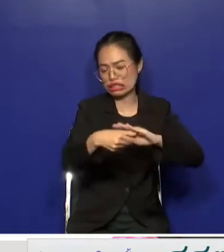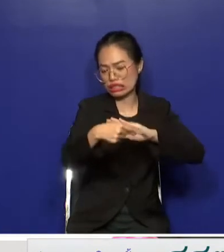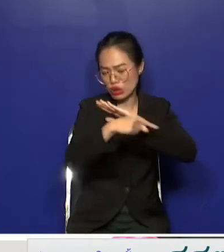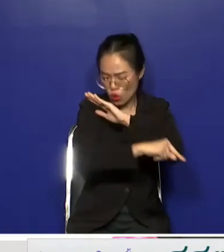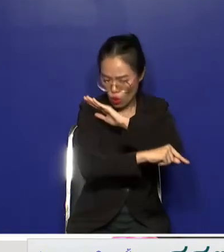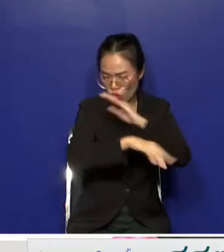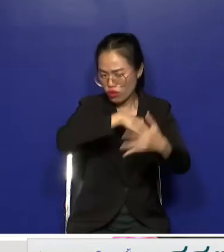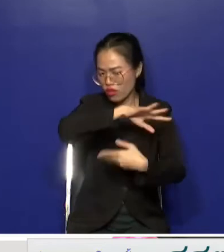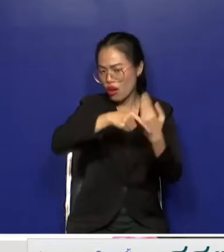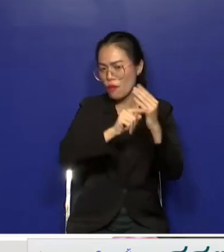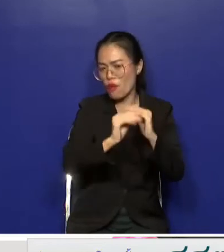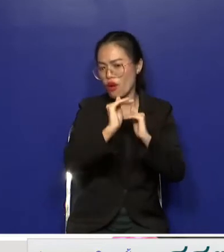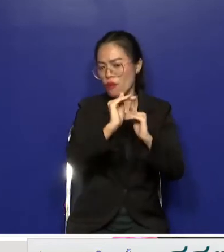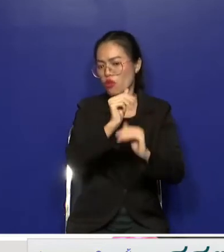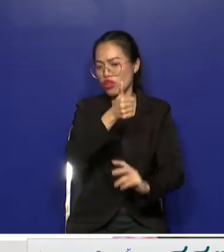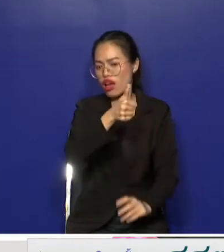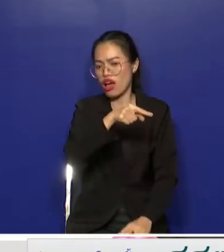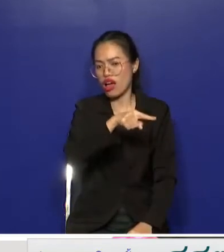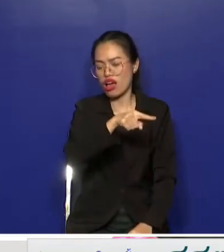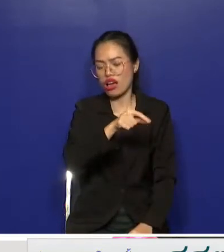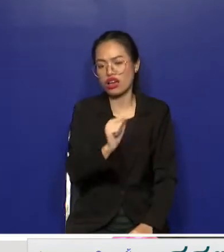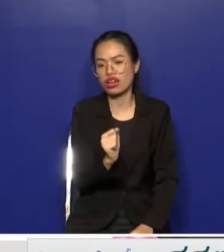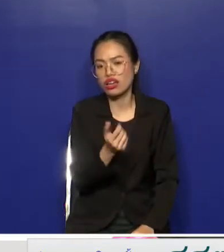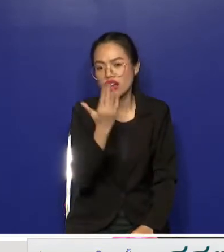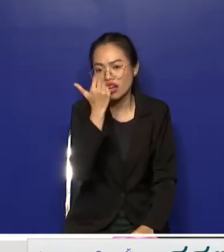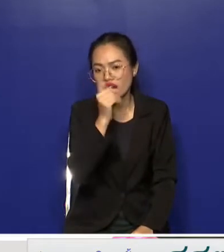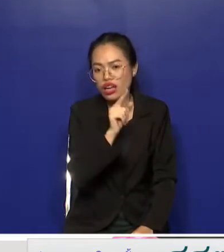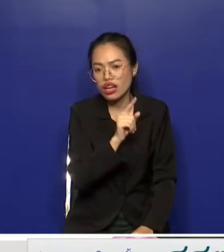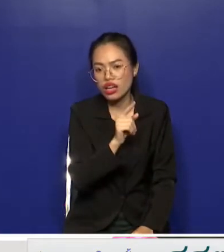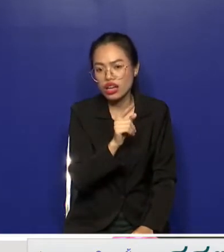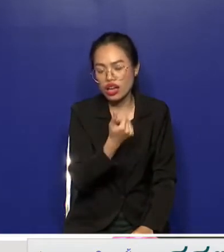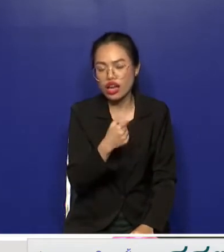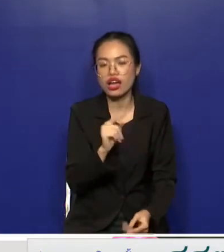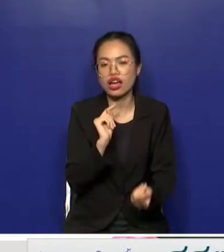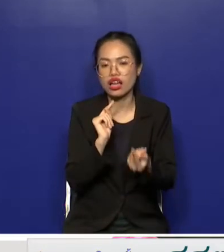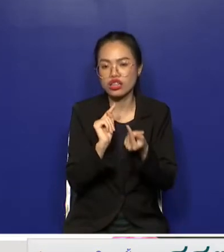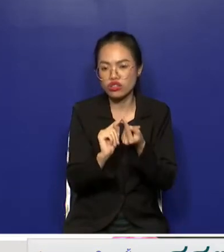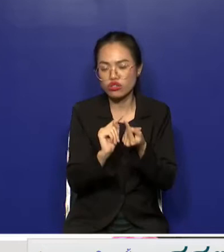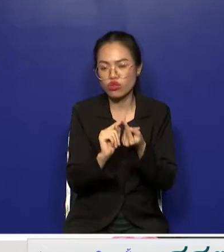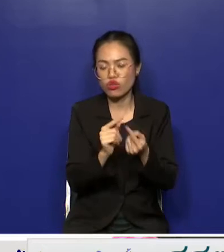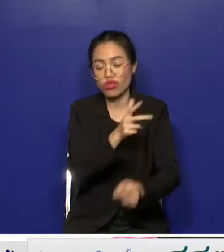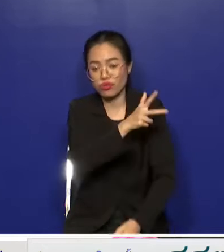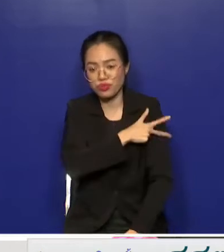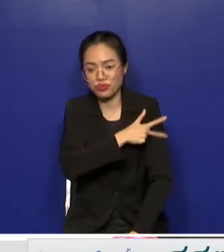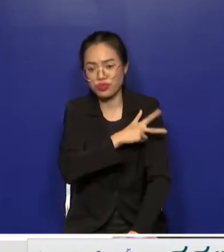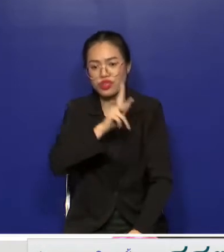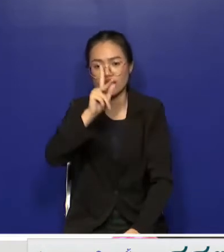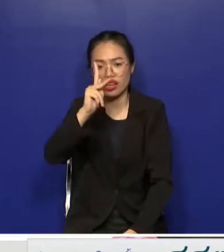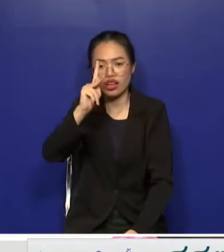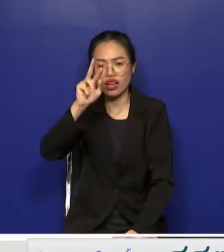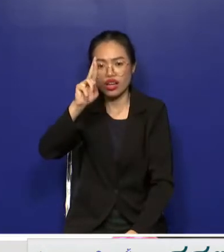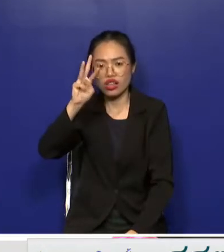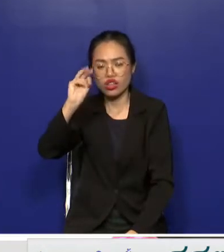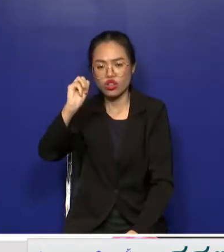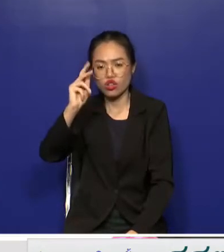เพราะวาสิ่งที่ ขออยัร์ียนาน ท่โดกเตอกนกพูดเนี่ผมเห็นชอบ เห็น